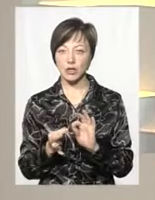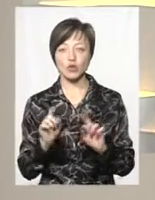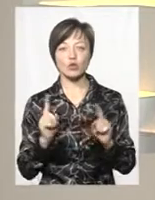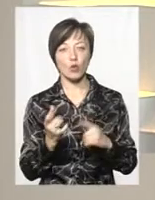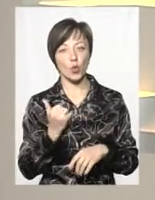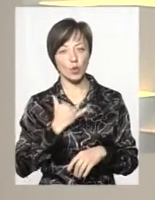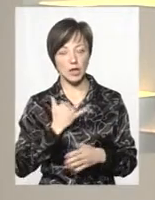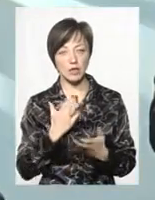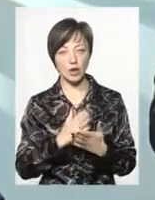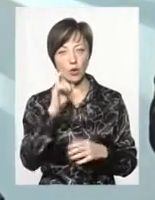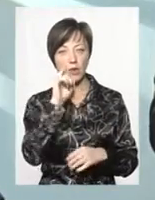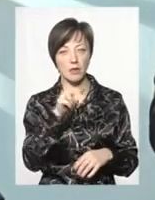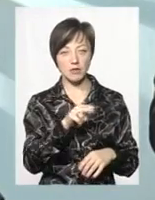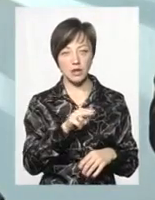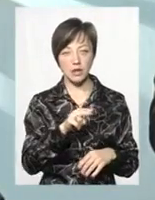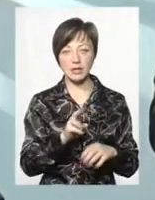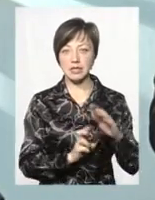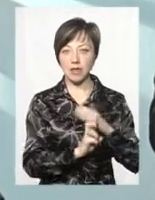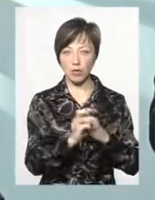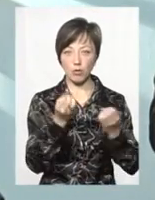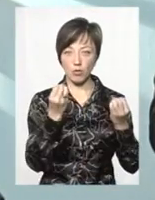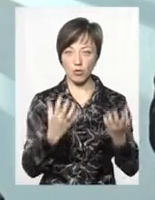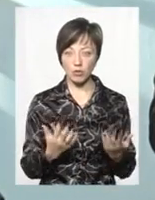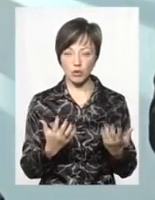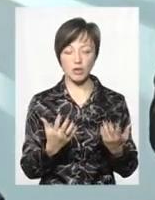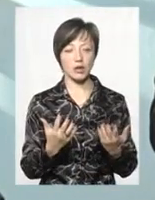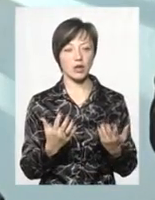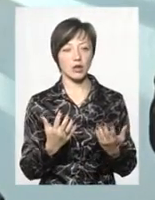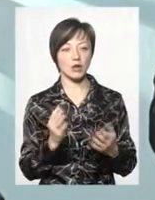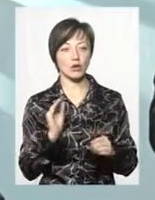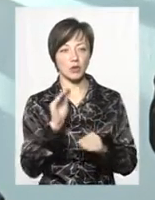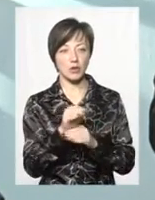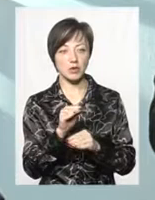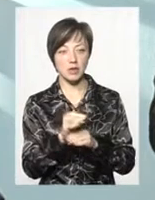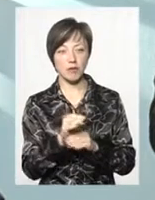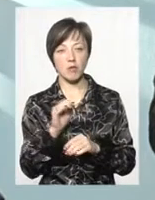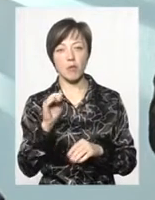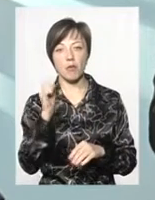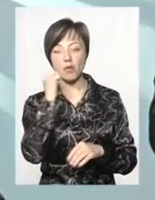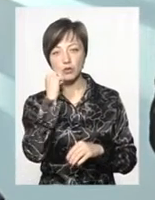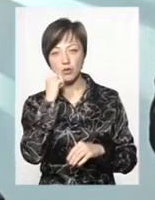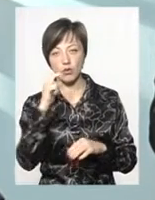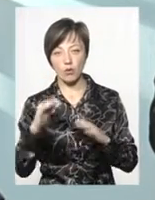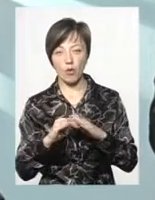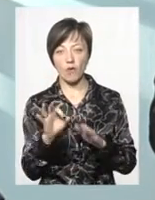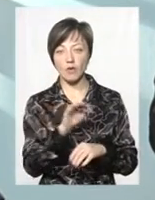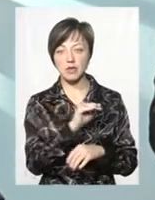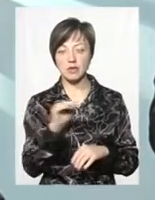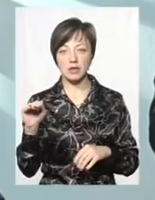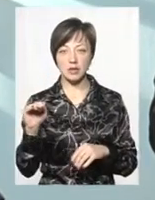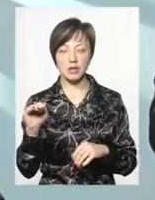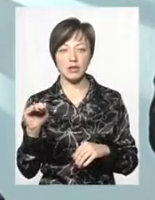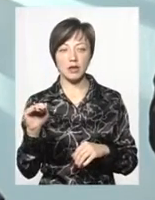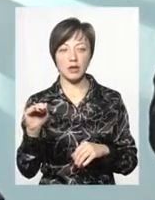і Українська Православна Церква, просто Українська Православна Церква, що додає Московського, неофіційно її назва Українська Православна